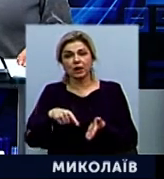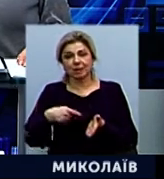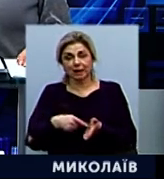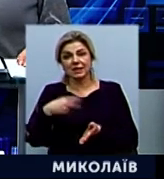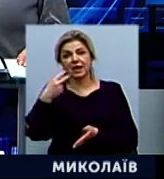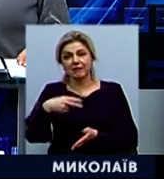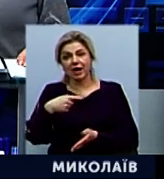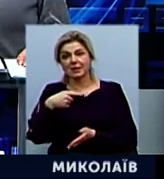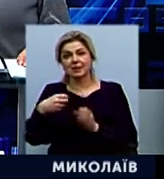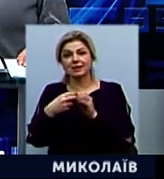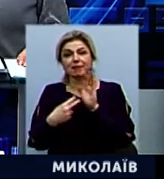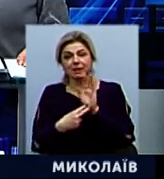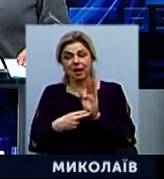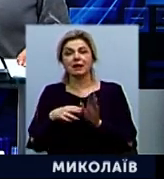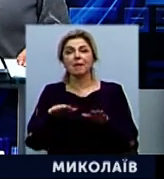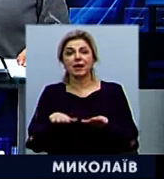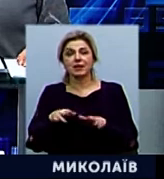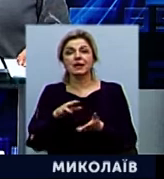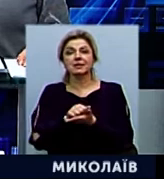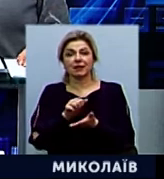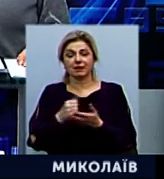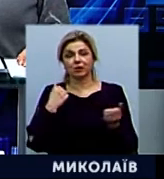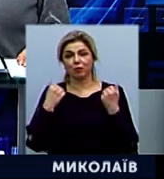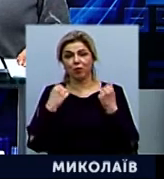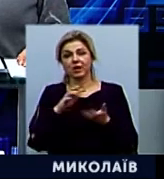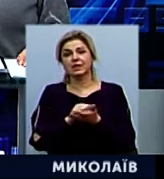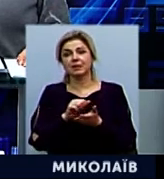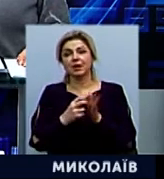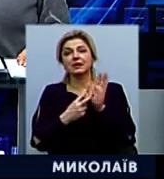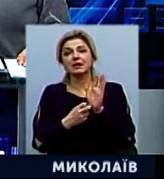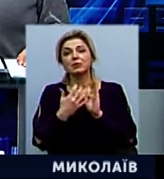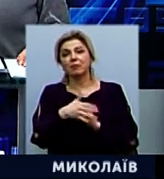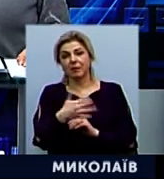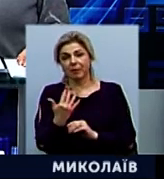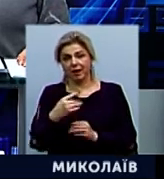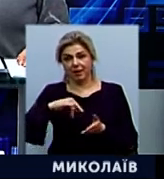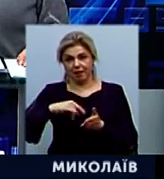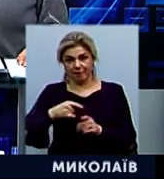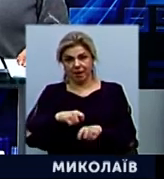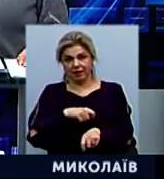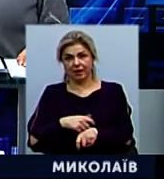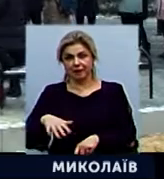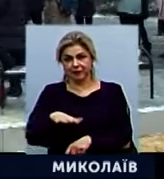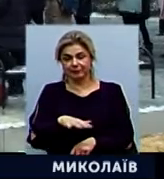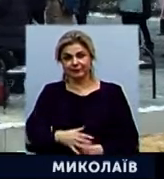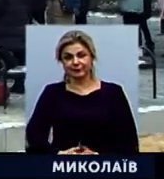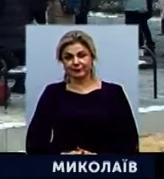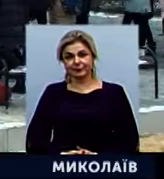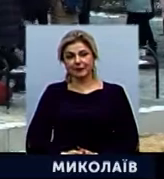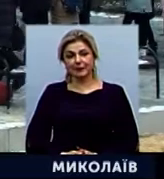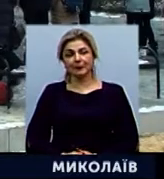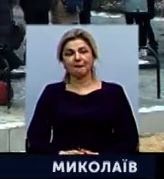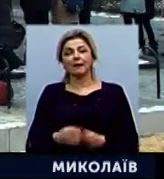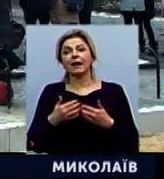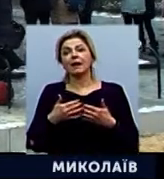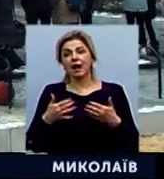2017». Локації для занять спортом займають 755 квадратних метрів. Стрітбол,